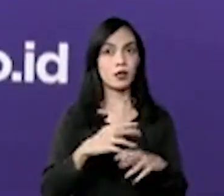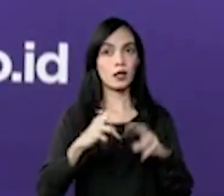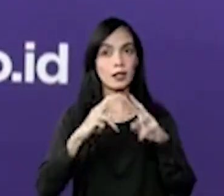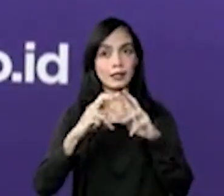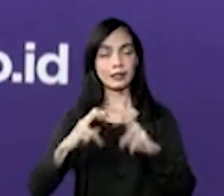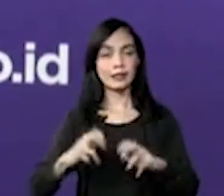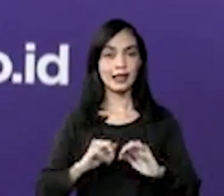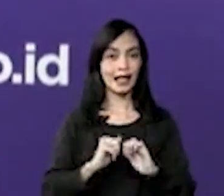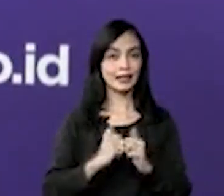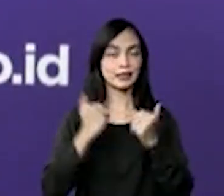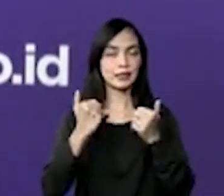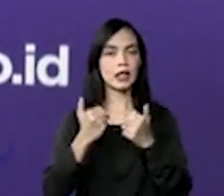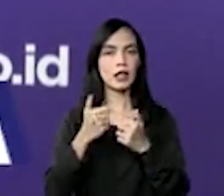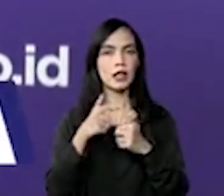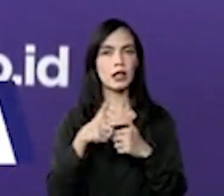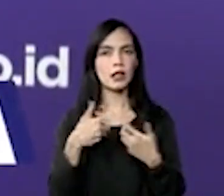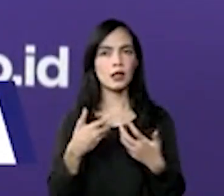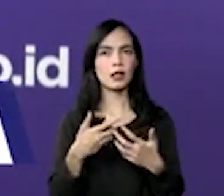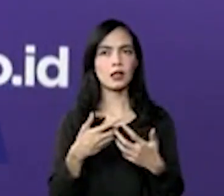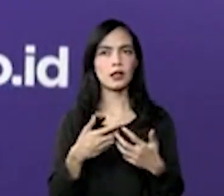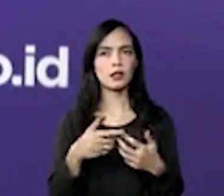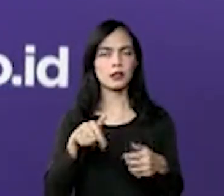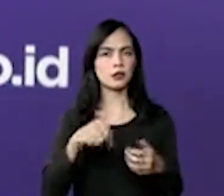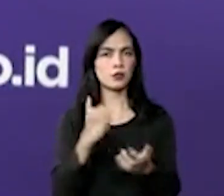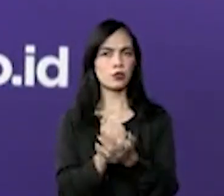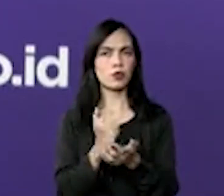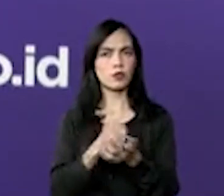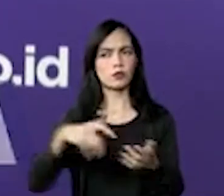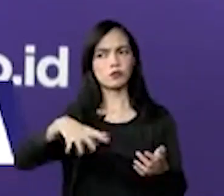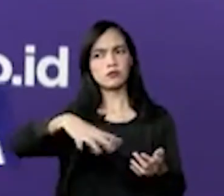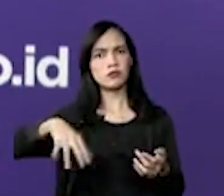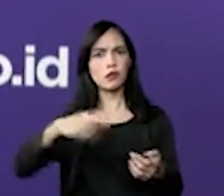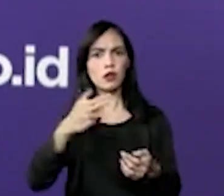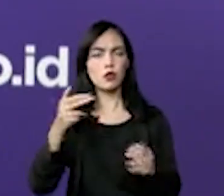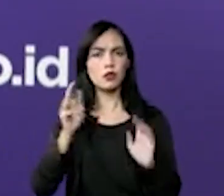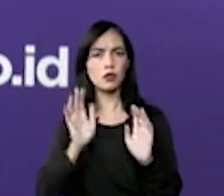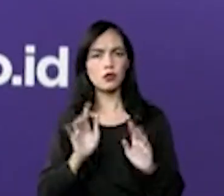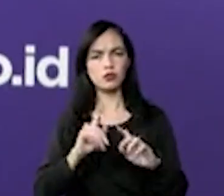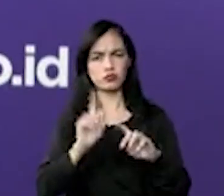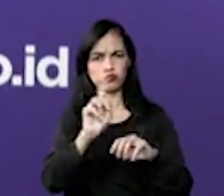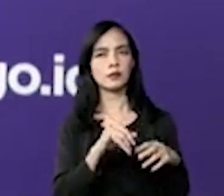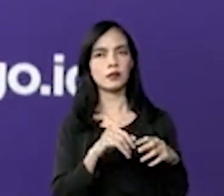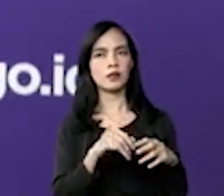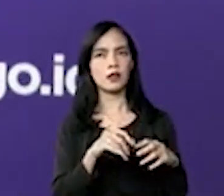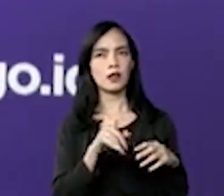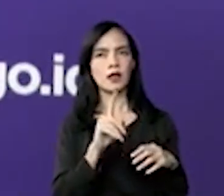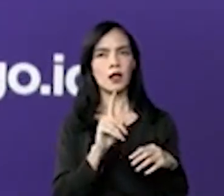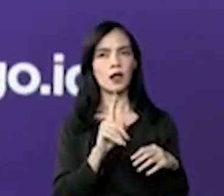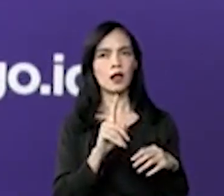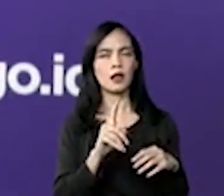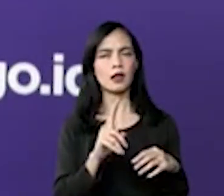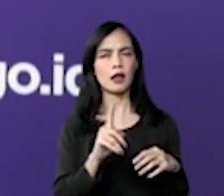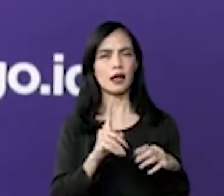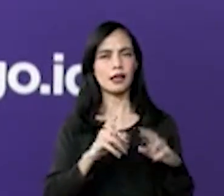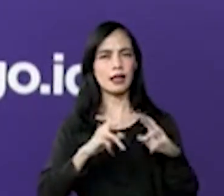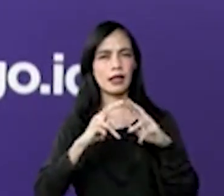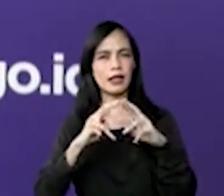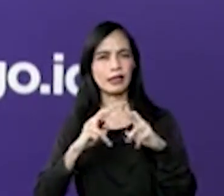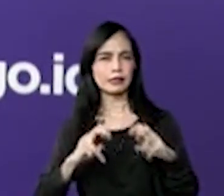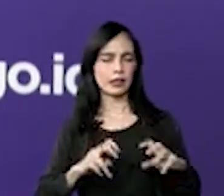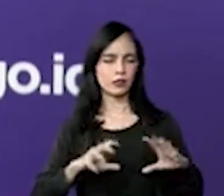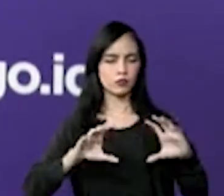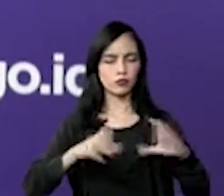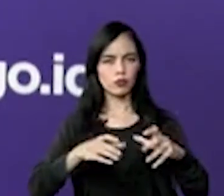glukosa dalam tubuh terganggu yang berujung memperparah diabetes dan dapat memicu terjadinya hipertensi. Satu konsorsium riset